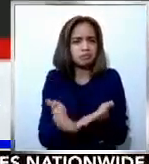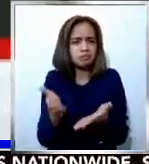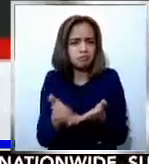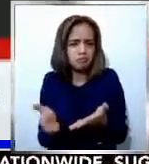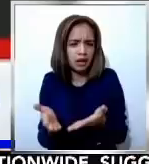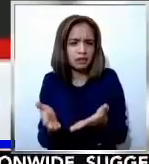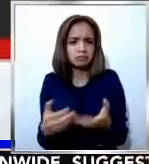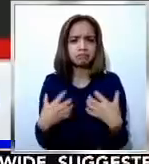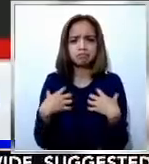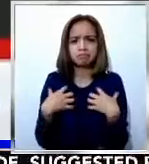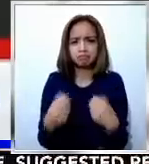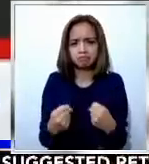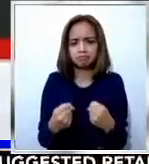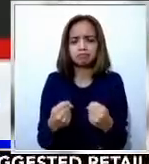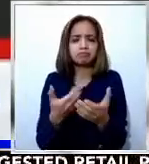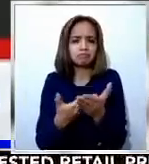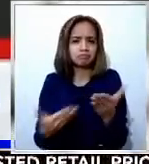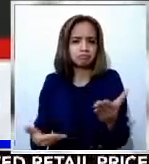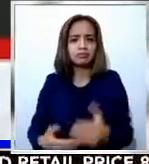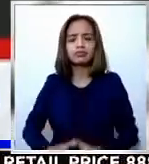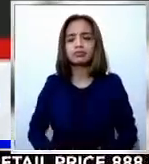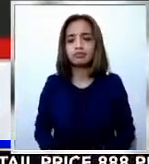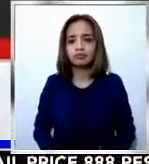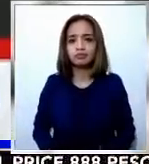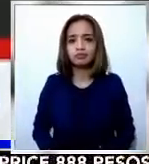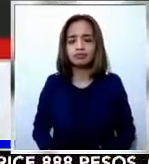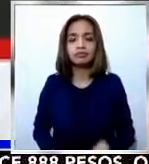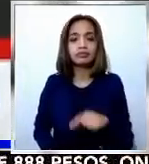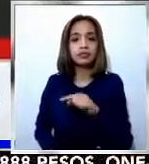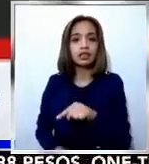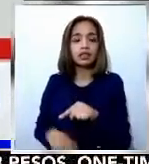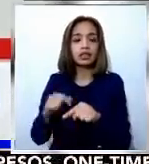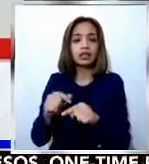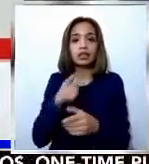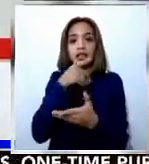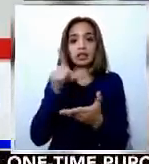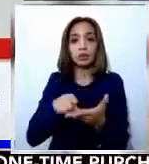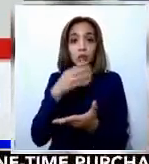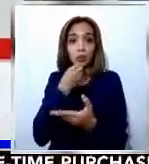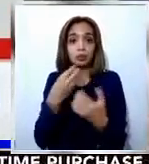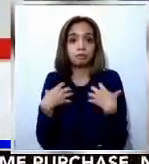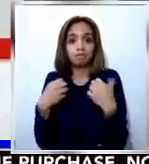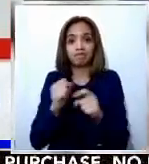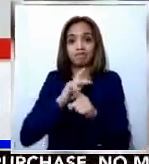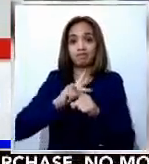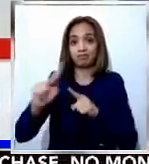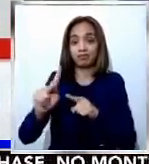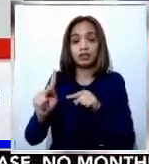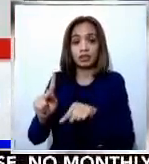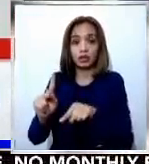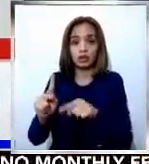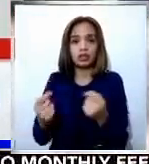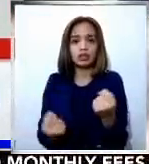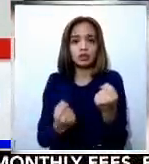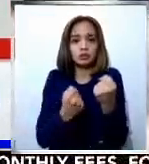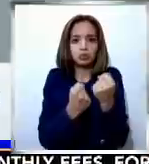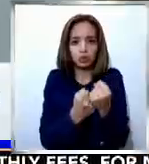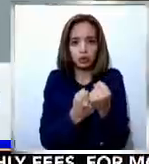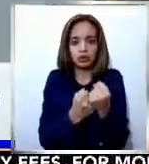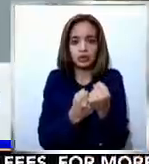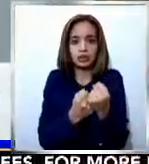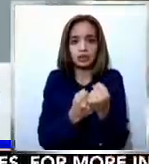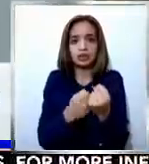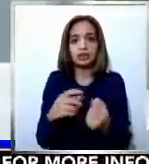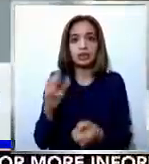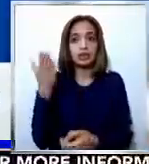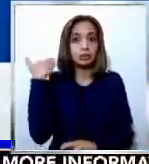supplies. Sumulat din ng isang open indignation letter ang mga health professional na sinuportahan ng 6 na dating Department of Health secretaries. Hiling